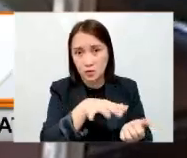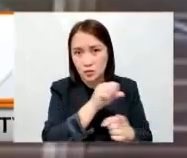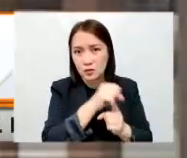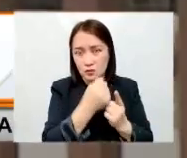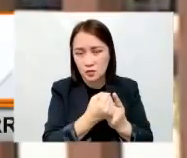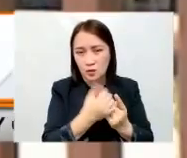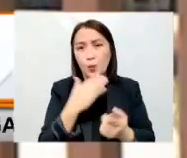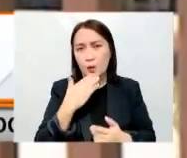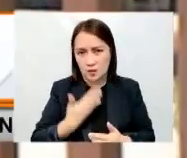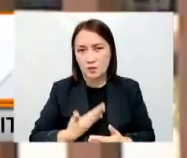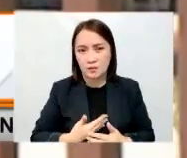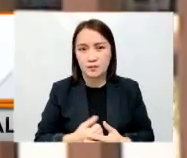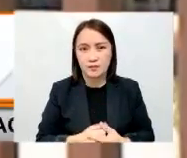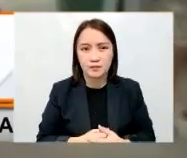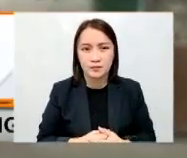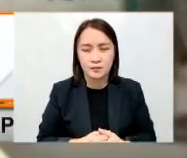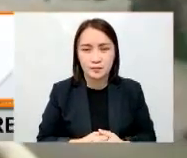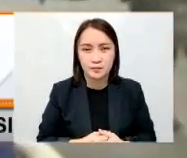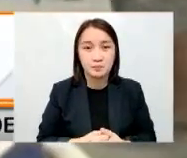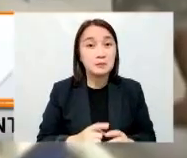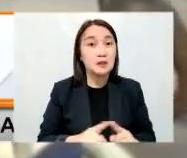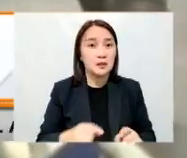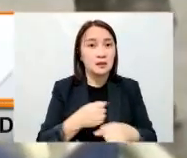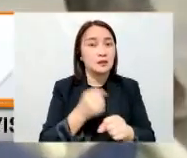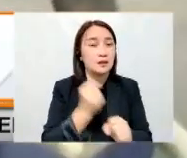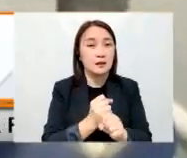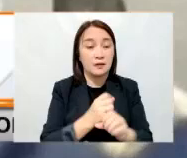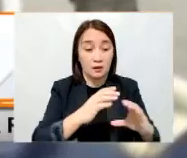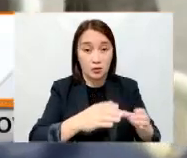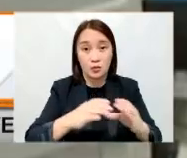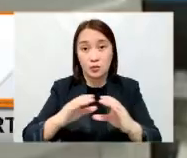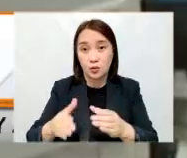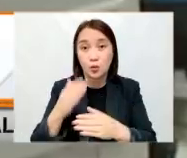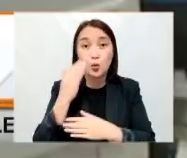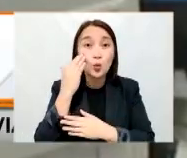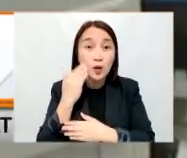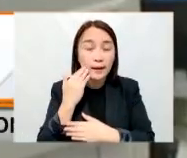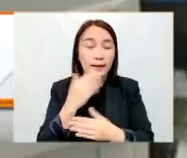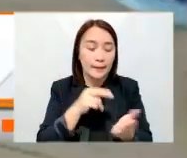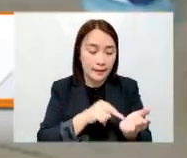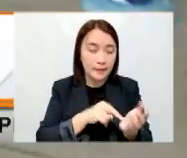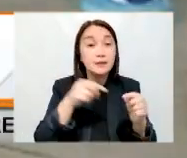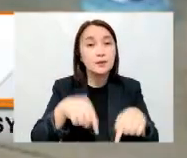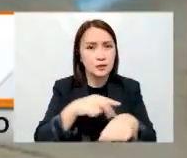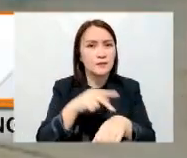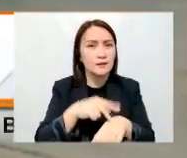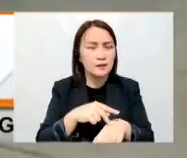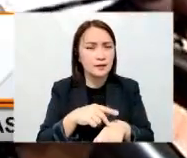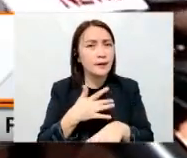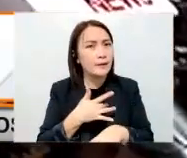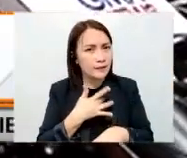yon. Siyempo ang pagbuo ng nursing council sa kakulangan ng nurses sa bansa. Naramdam na raw sa ilang public